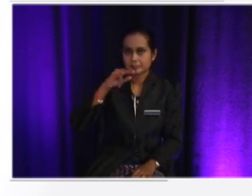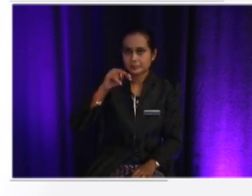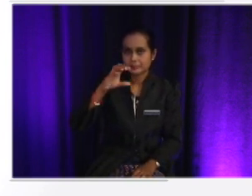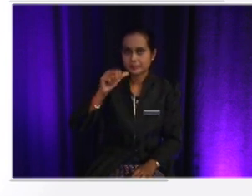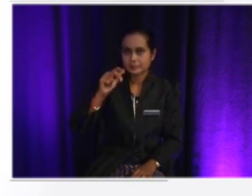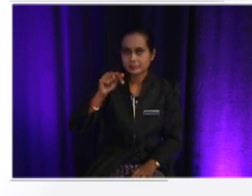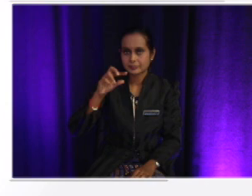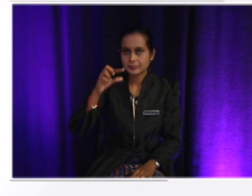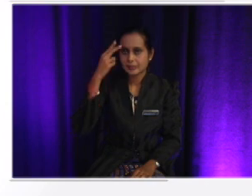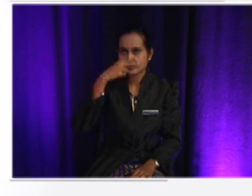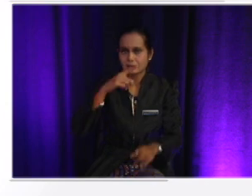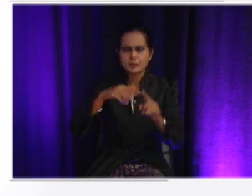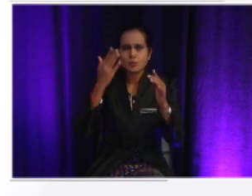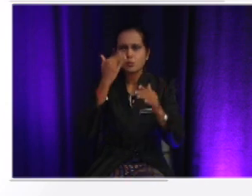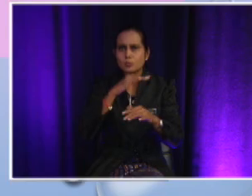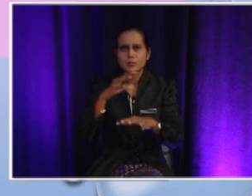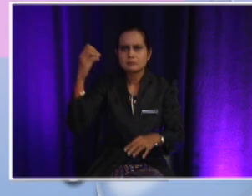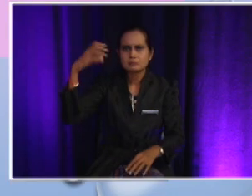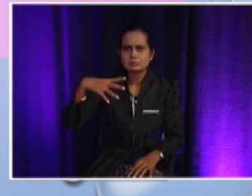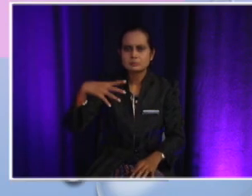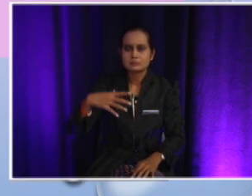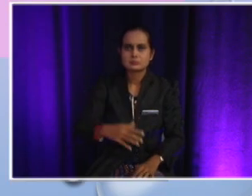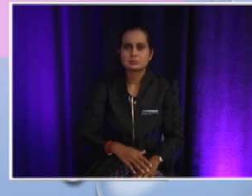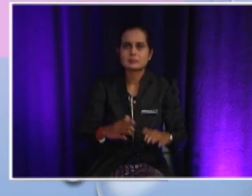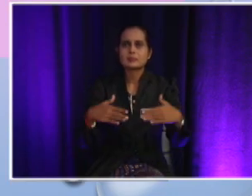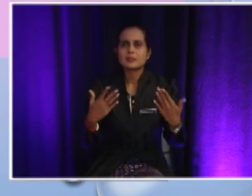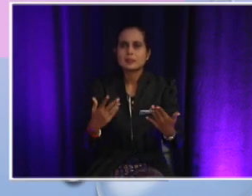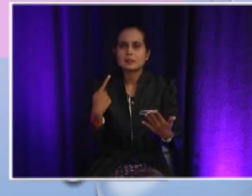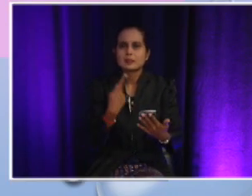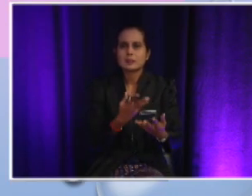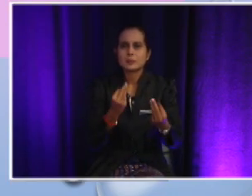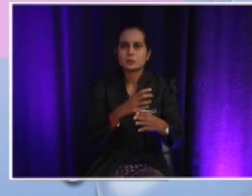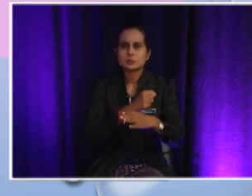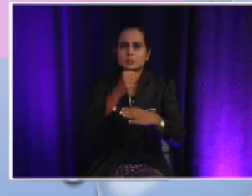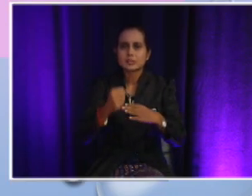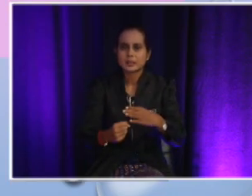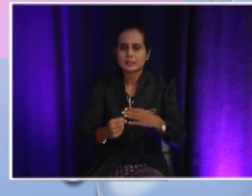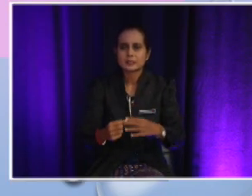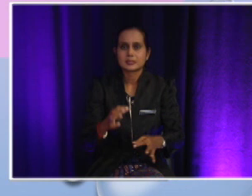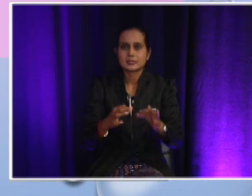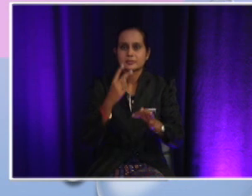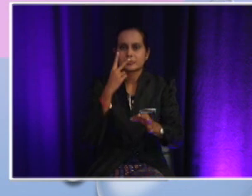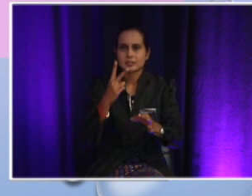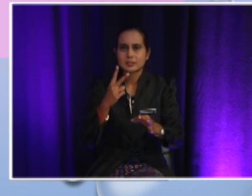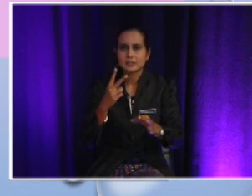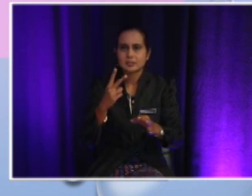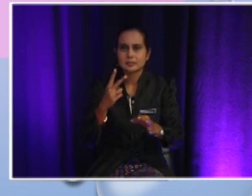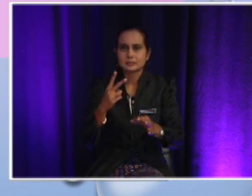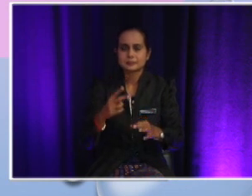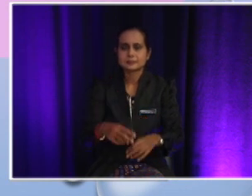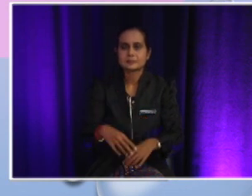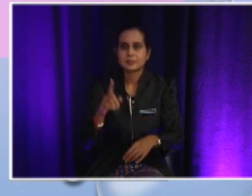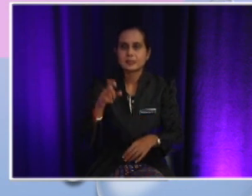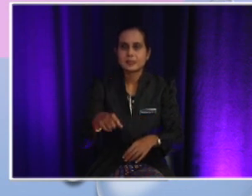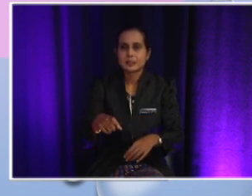kenapa dia tak menyala tadi kan? Kemudian kalau kita tengok tadi, okey, bagaimana kita nak tackle kat sini? So kalau kita tengok kat sini supply 12 volt, okey, yang